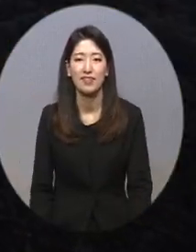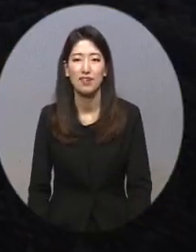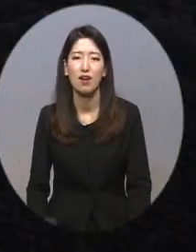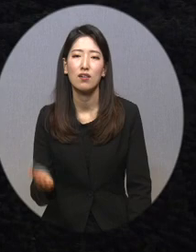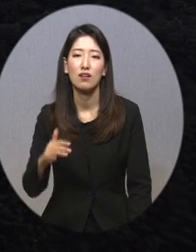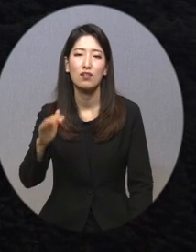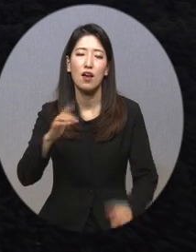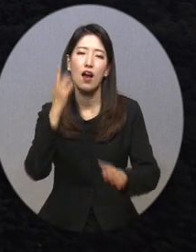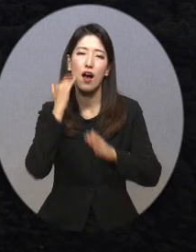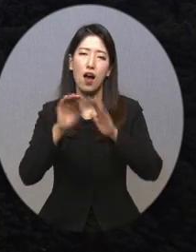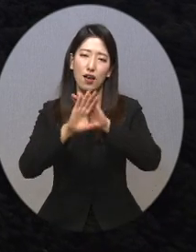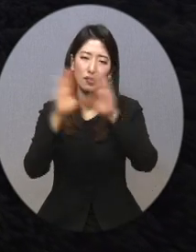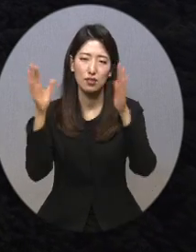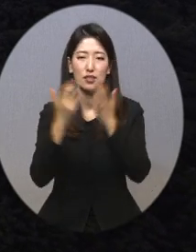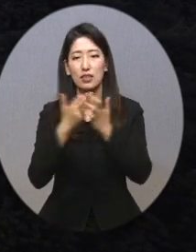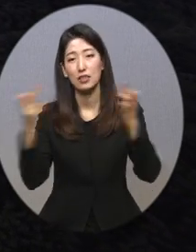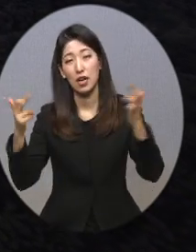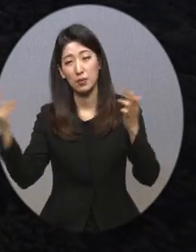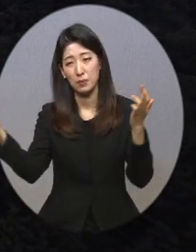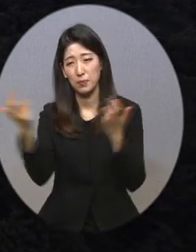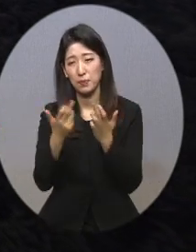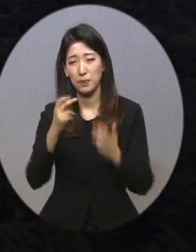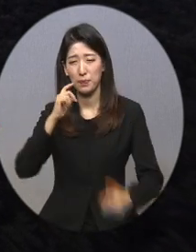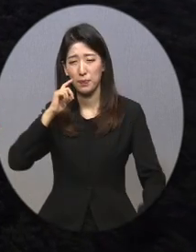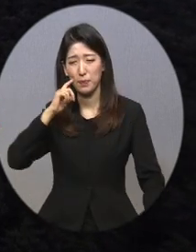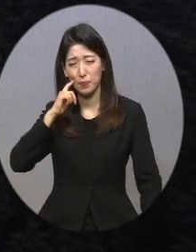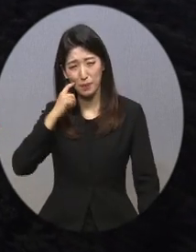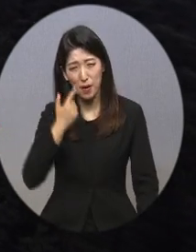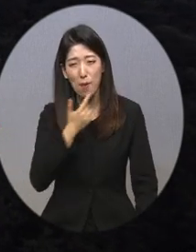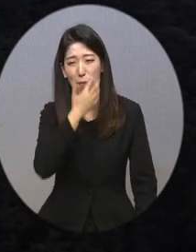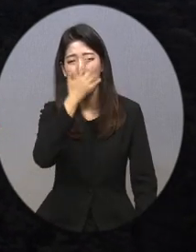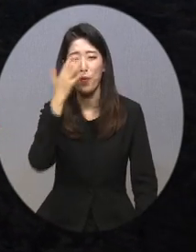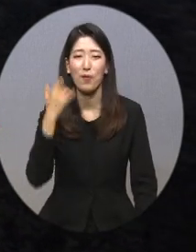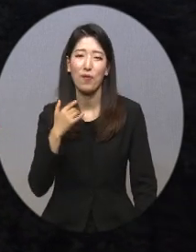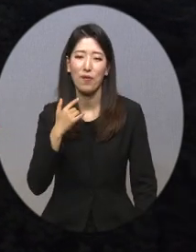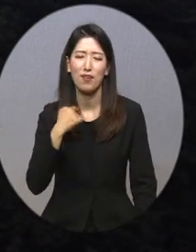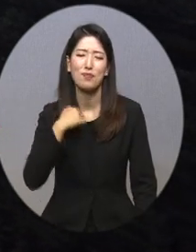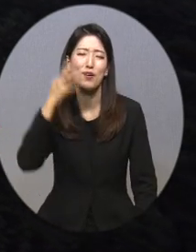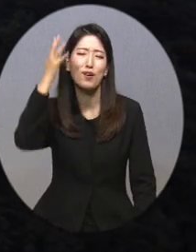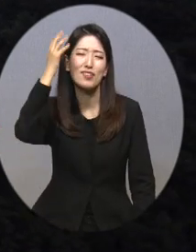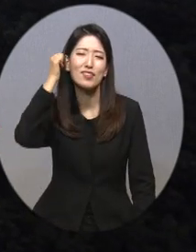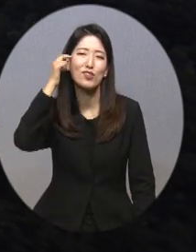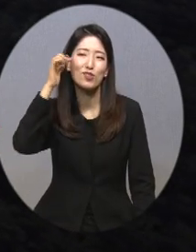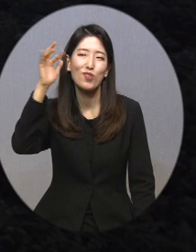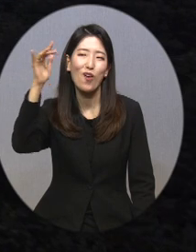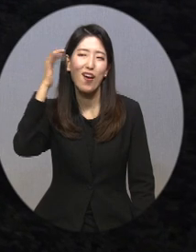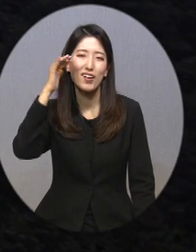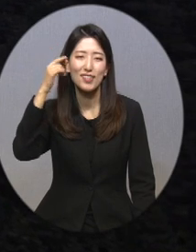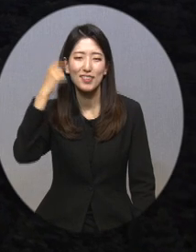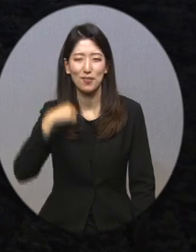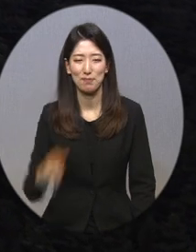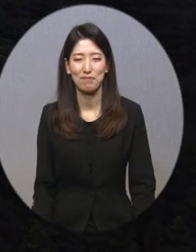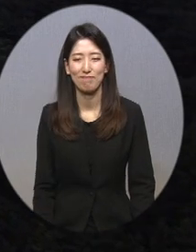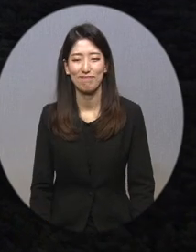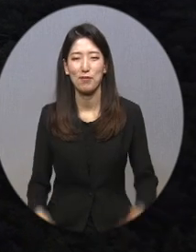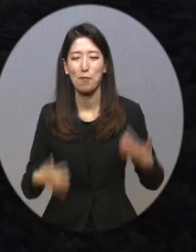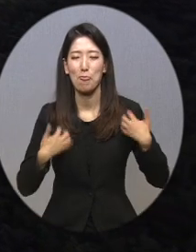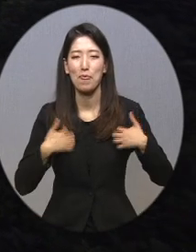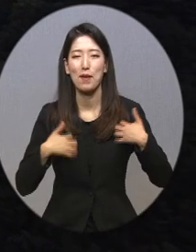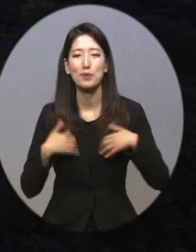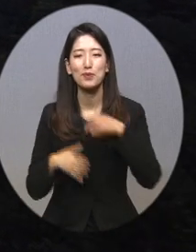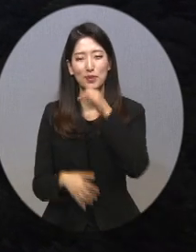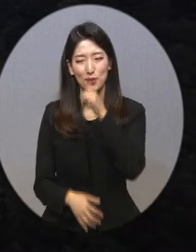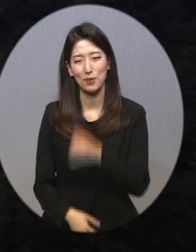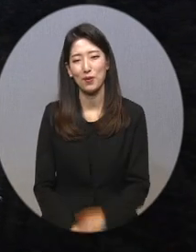너무 이쁘다. 어, 뷰가 여기 진짜 멋있어. 이게 되게 추억이 될 것 같아. 그치? 맞아. 어. 너무 재밌다. 어, 여기서 보니까 그림이 너무